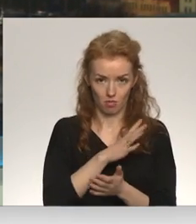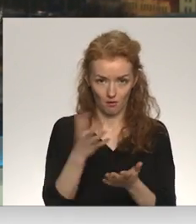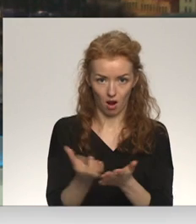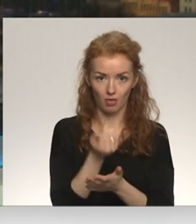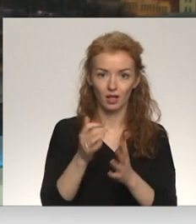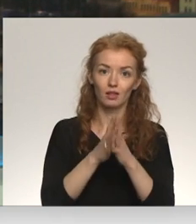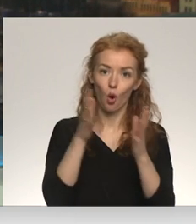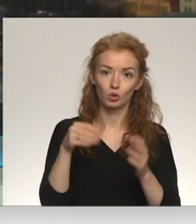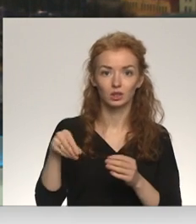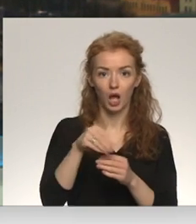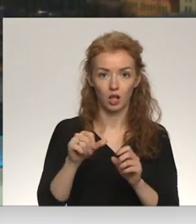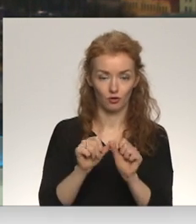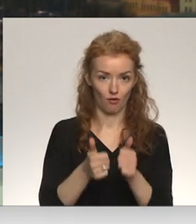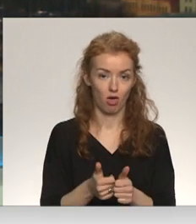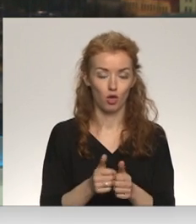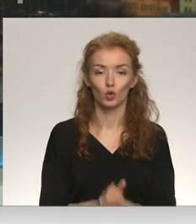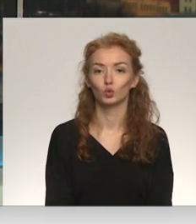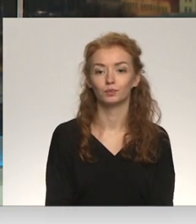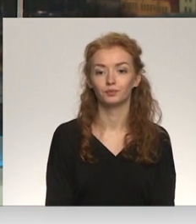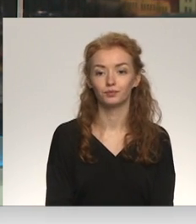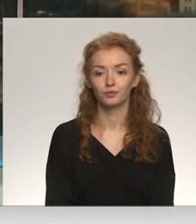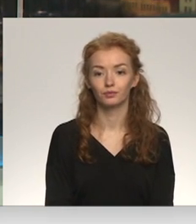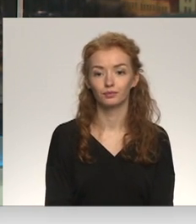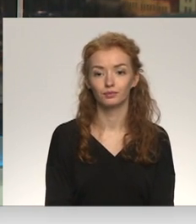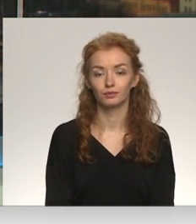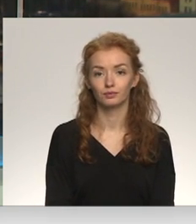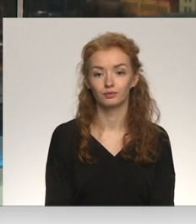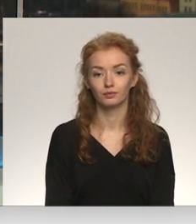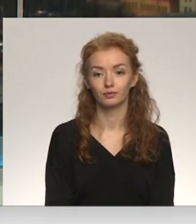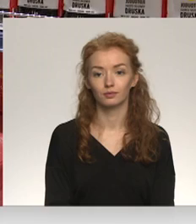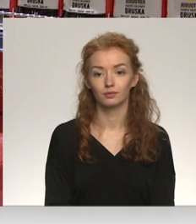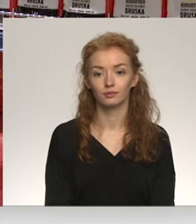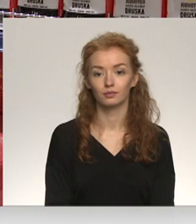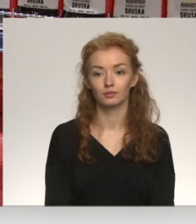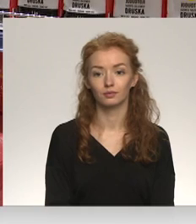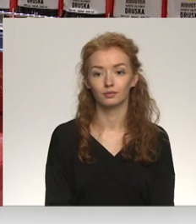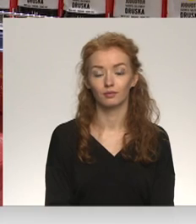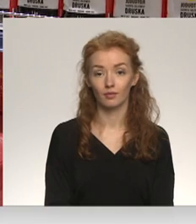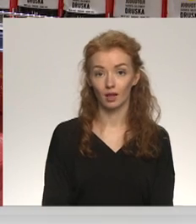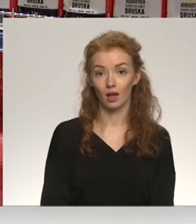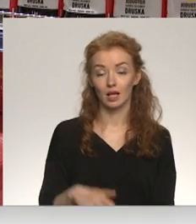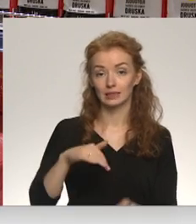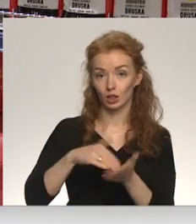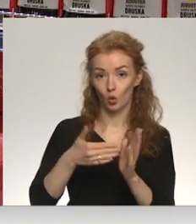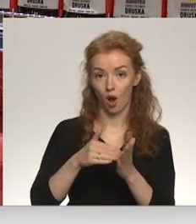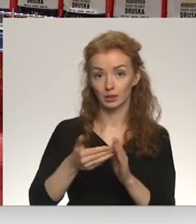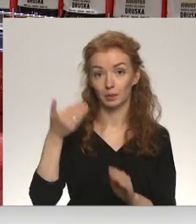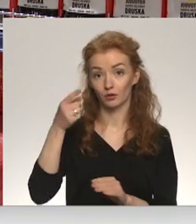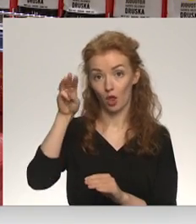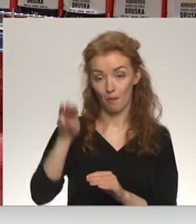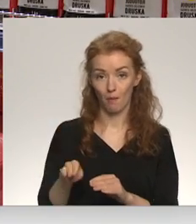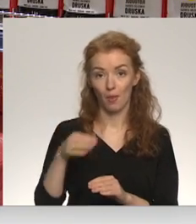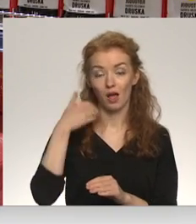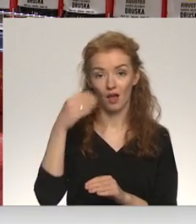atrast daudzus sāles veidus. Par to plašāk mani kolēģi Zanda Ozola Balode. Atšķirībā no situācijas pirms mēneša, kad sāls